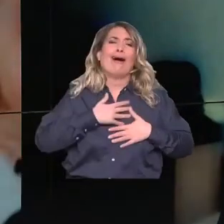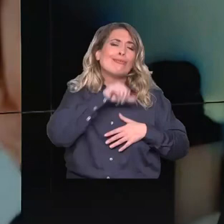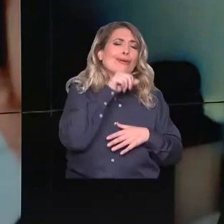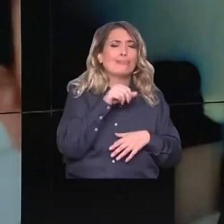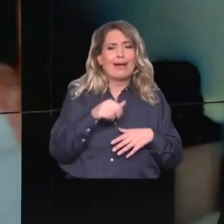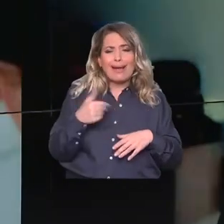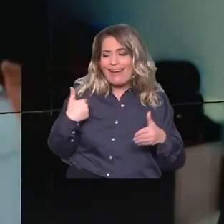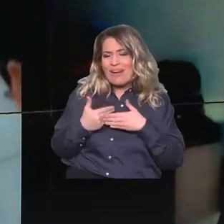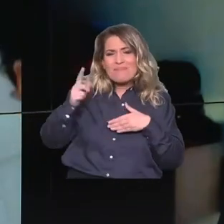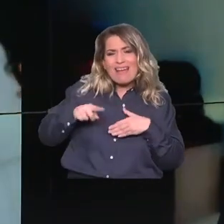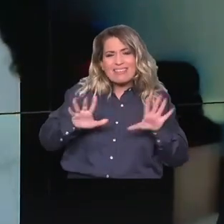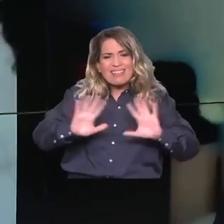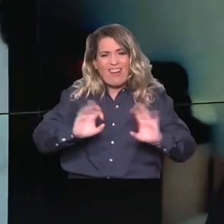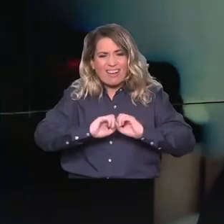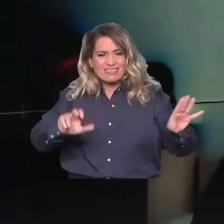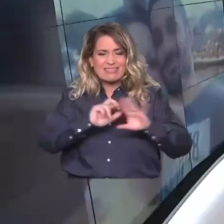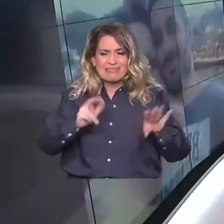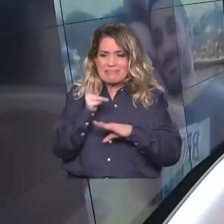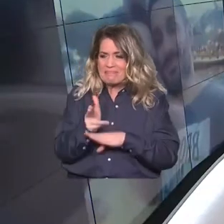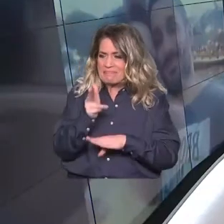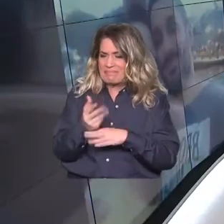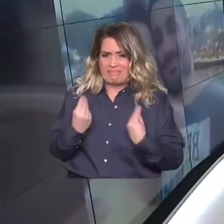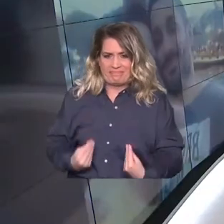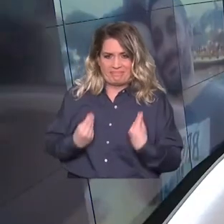ημέρες. Θέλω να δούμε τώρα τον Άγγελο Λαμπίδη.